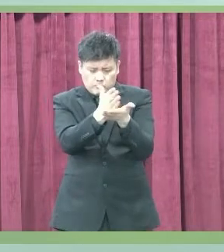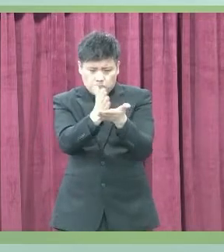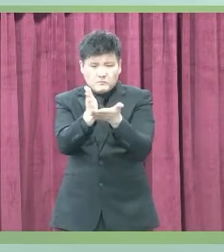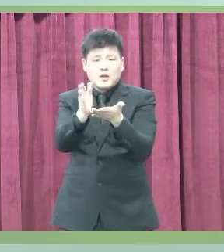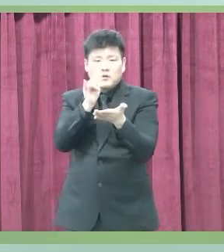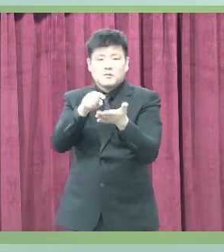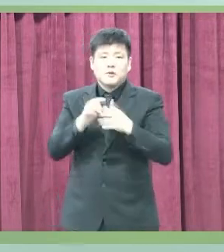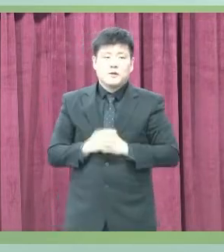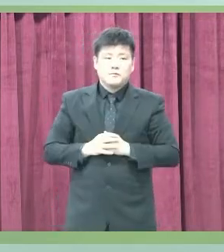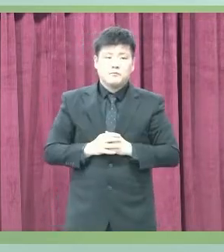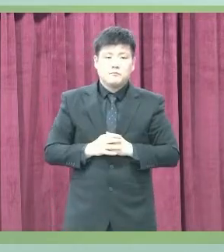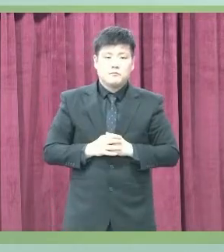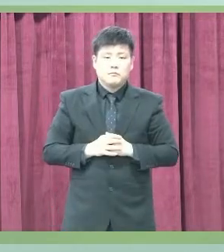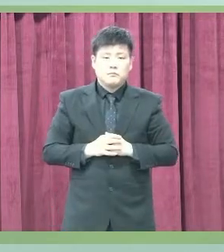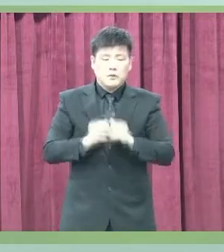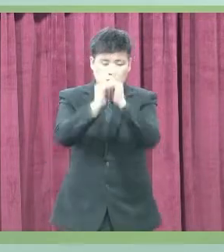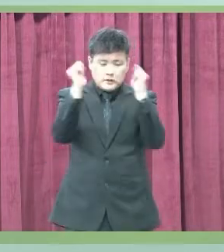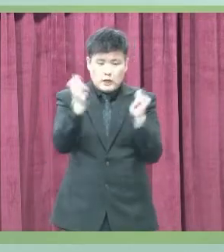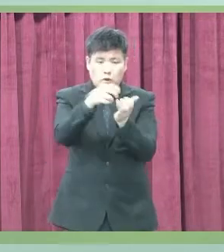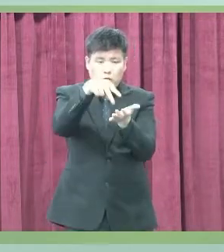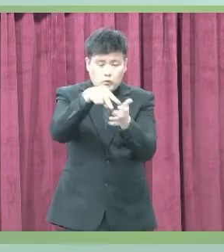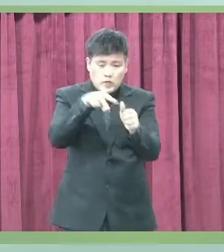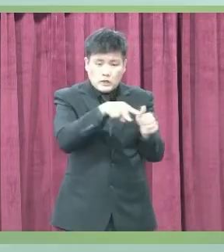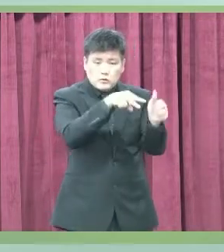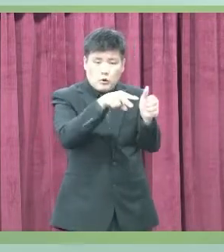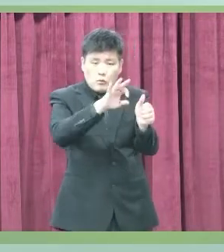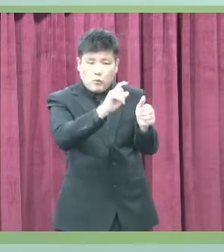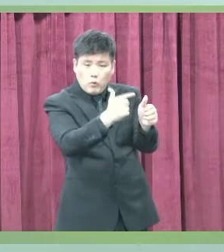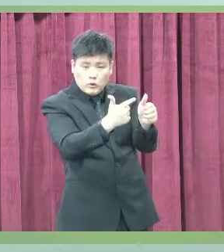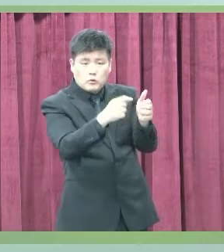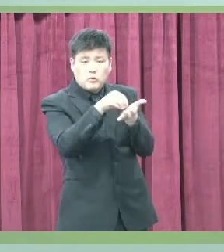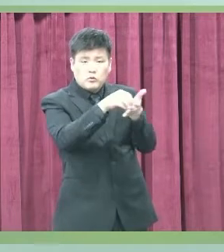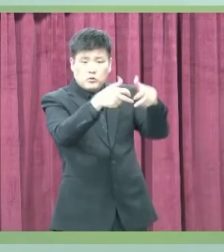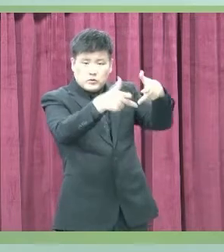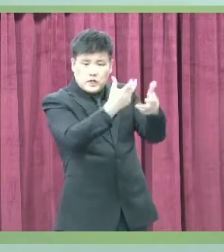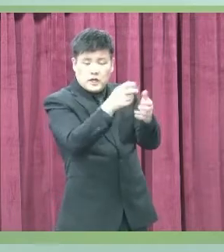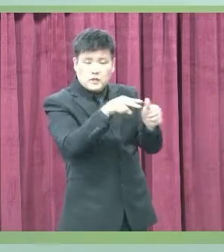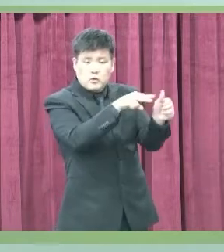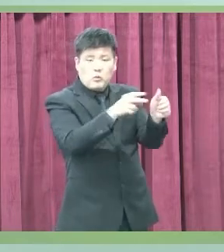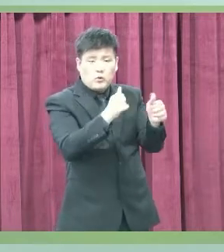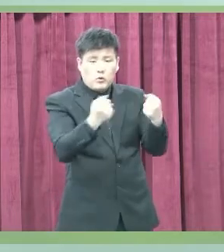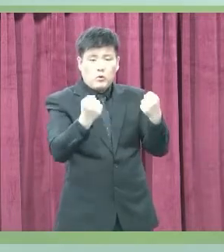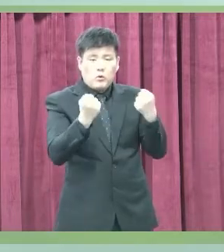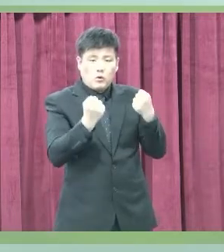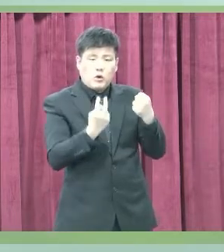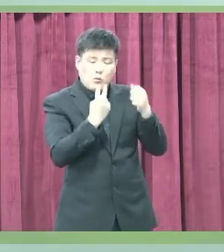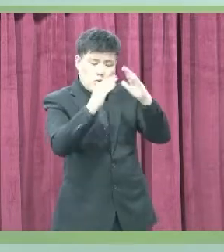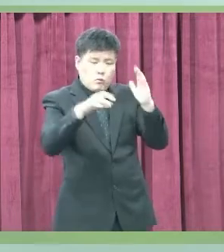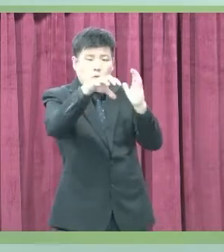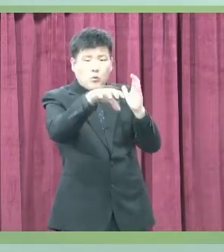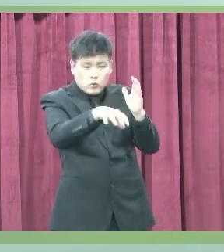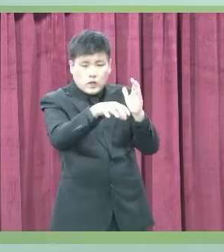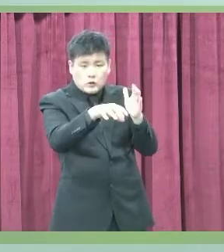아까 말씀드린 대로 사회보장정보원의 등록장애인 자료가 있고요. 건보공단의 장애인 건강검진 자료가